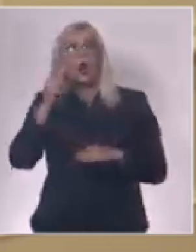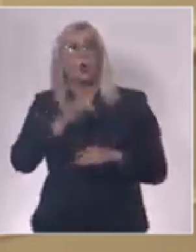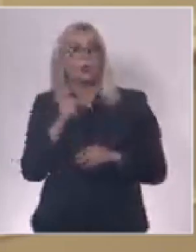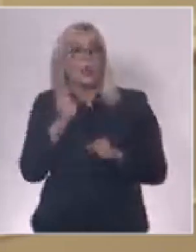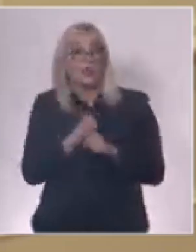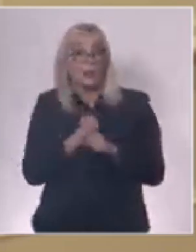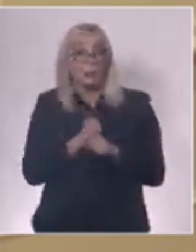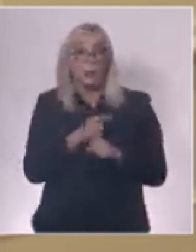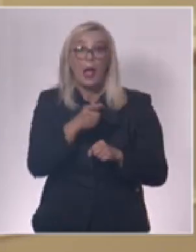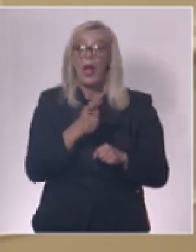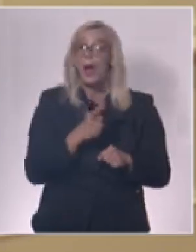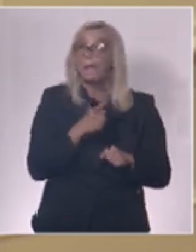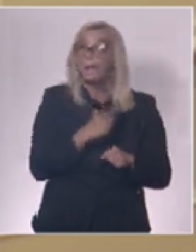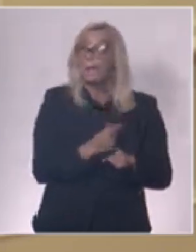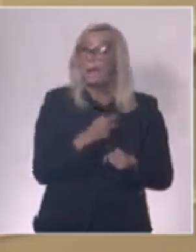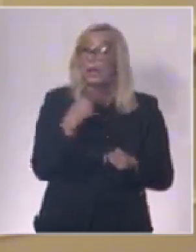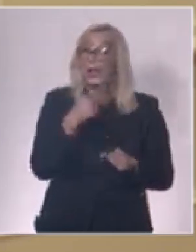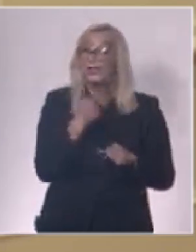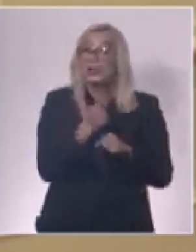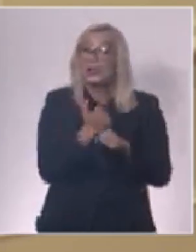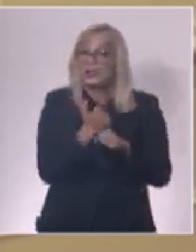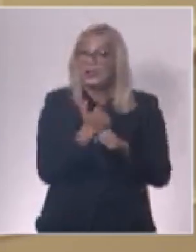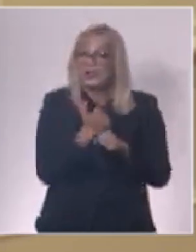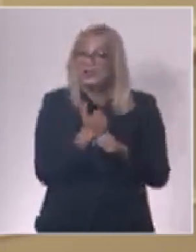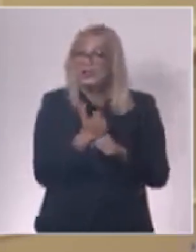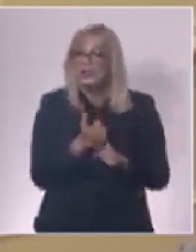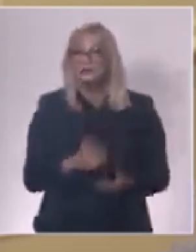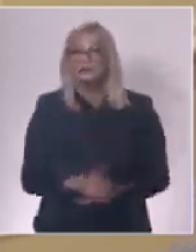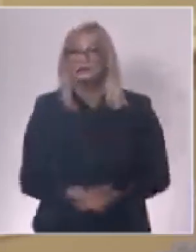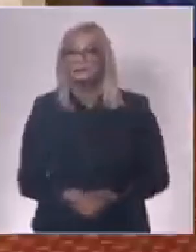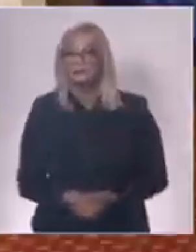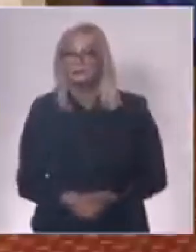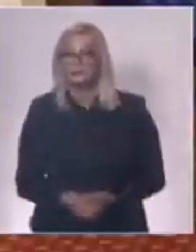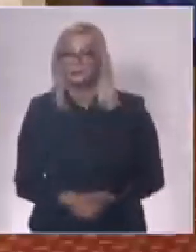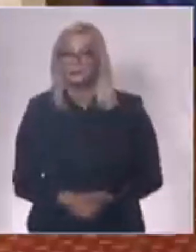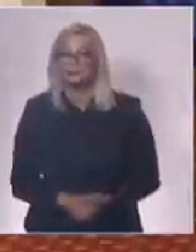но коалицијскиот партнер споменува декември. Па имам уште едно прашање.